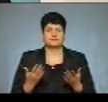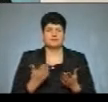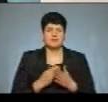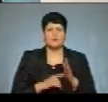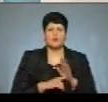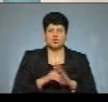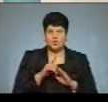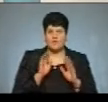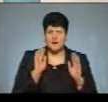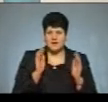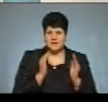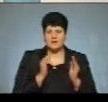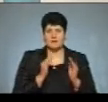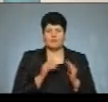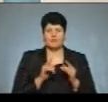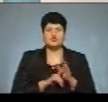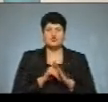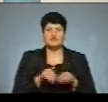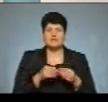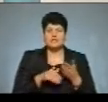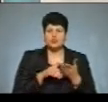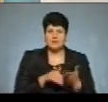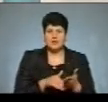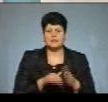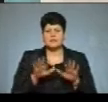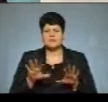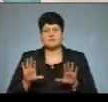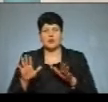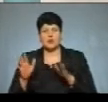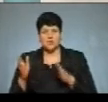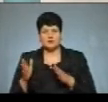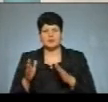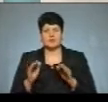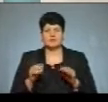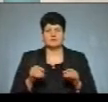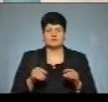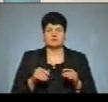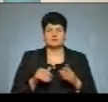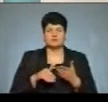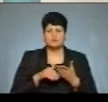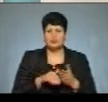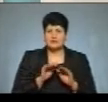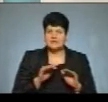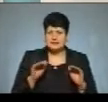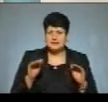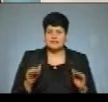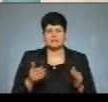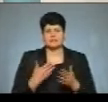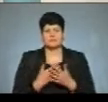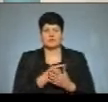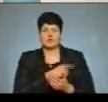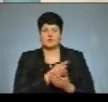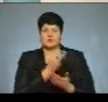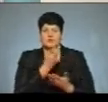початкова реанімація, початкове надання допомоги, перше на місці пригоди, реанімація дітей на догоспітальному етапі, ранньому госпітальному